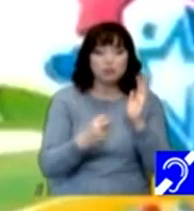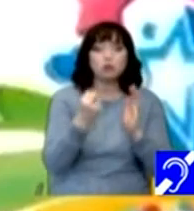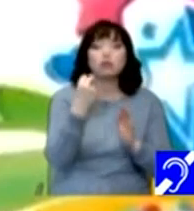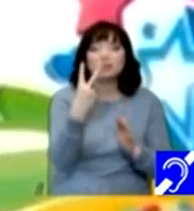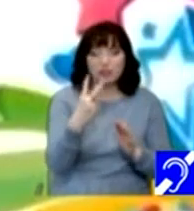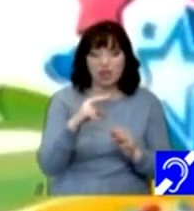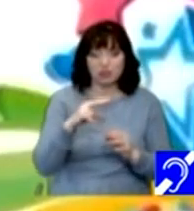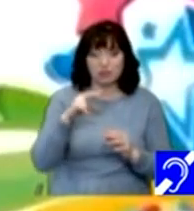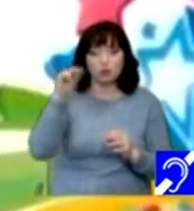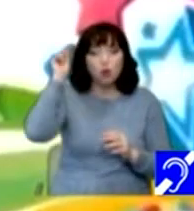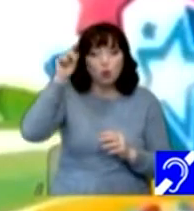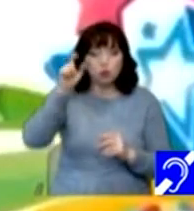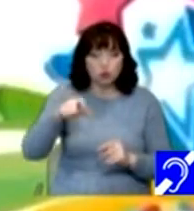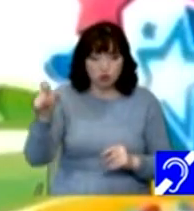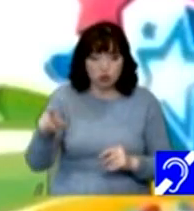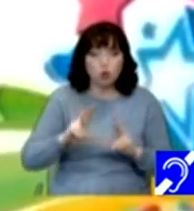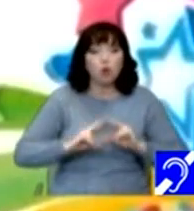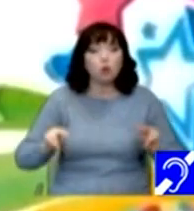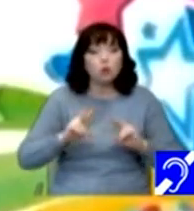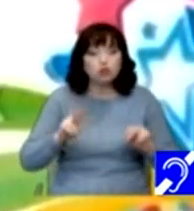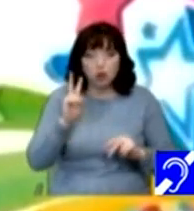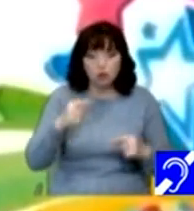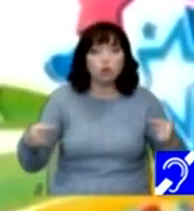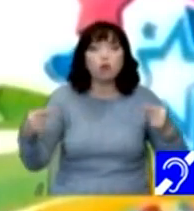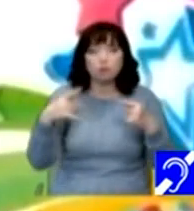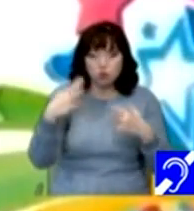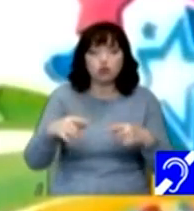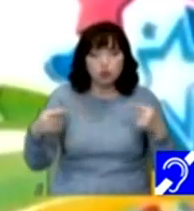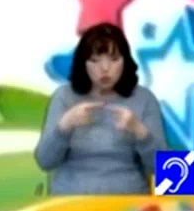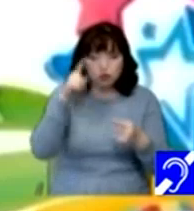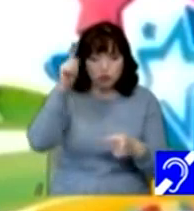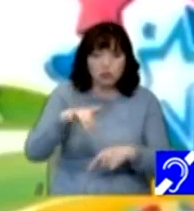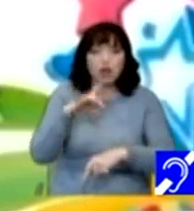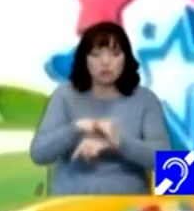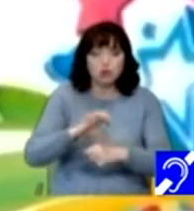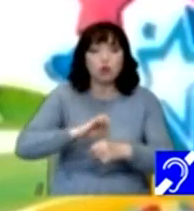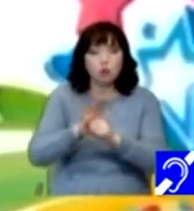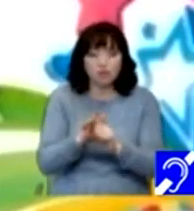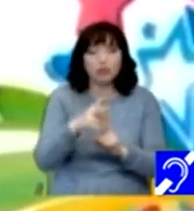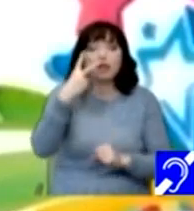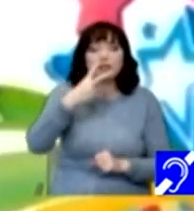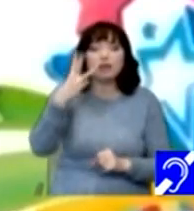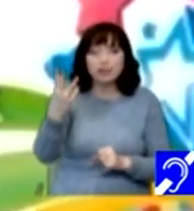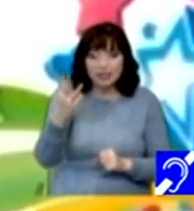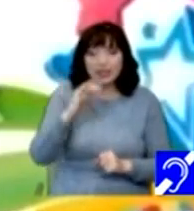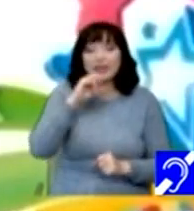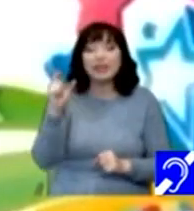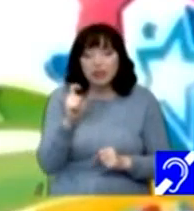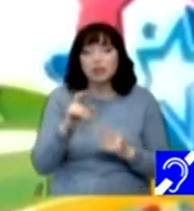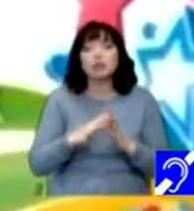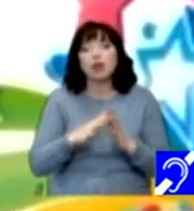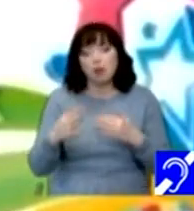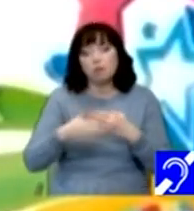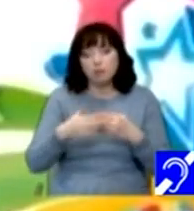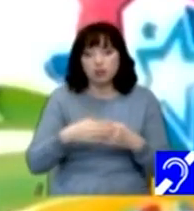712 elevi. Cadre didactice confirmate pozitiv, inclusiv în ultima săptămână, sunt 23 din peste